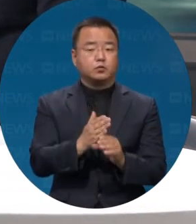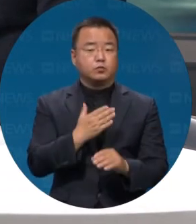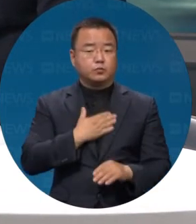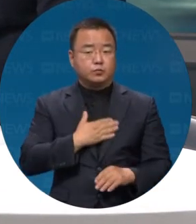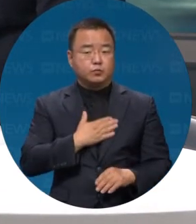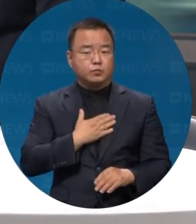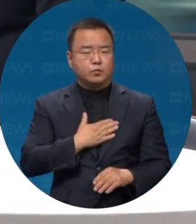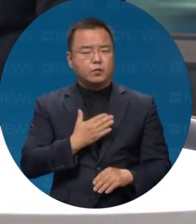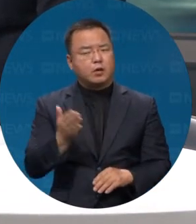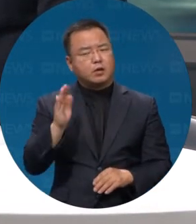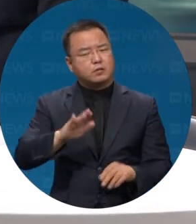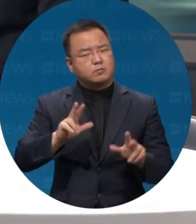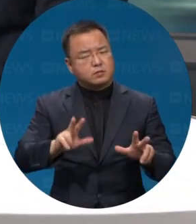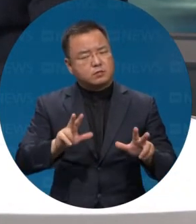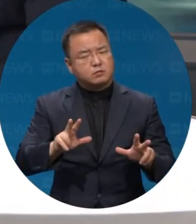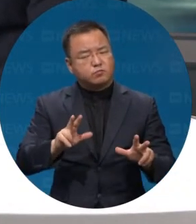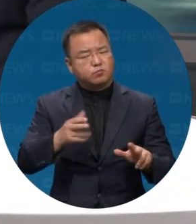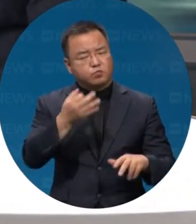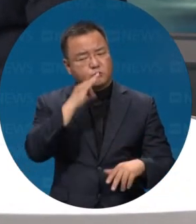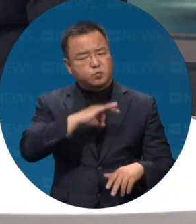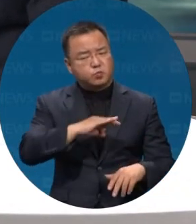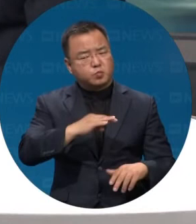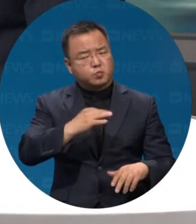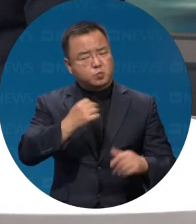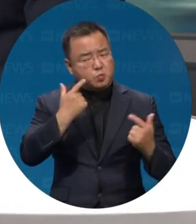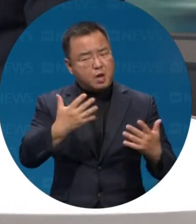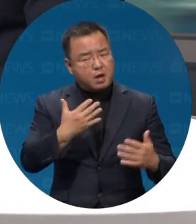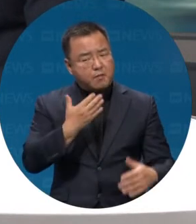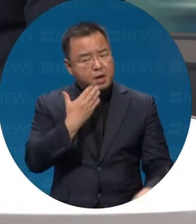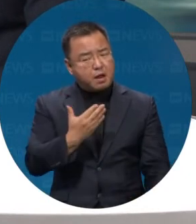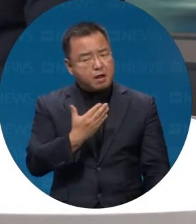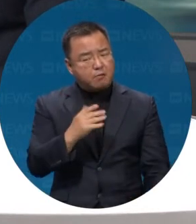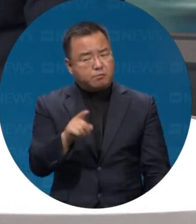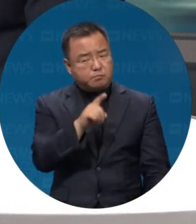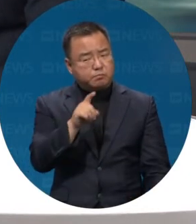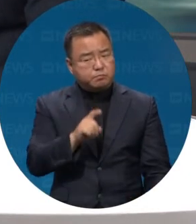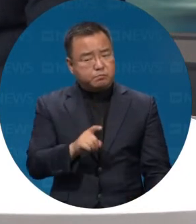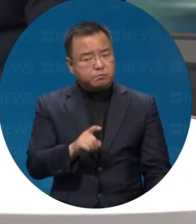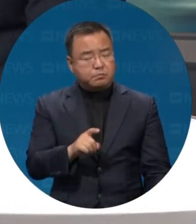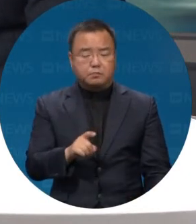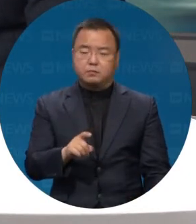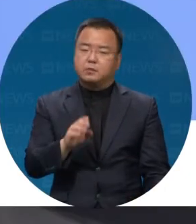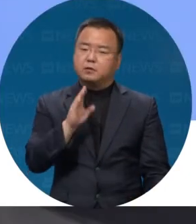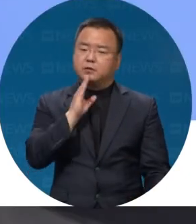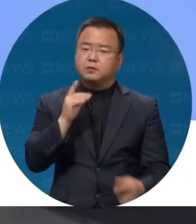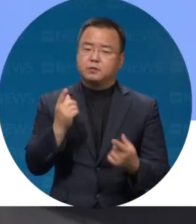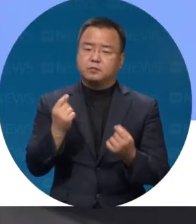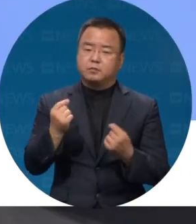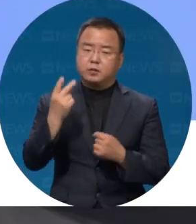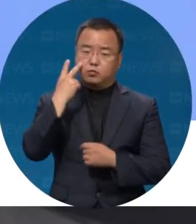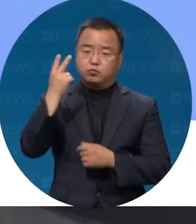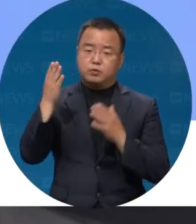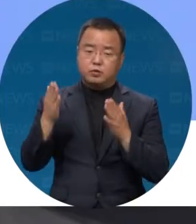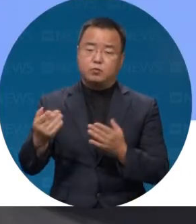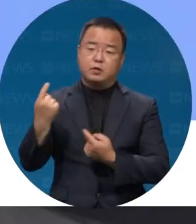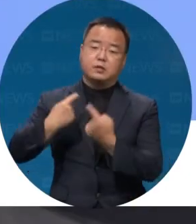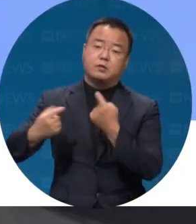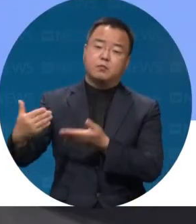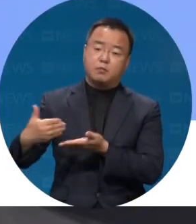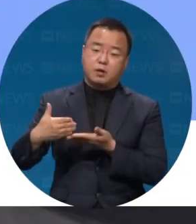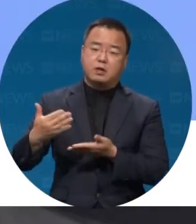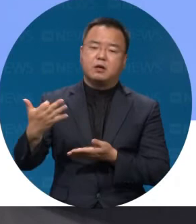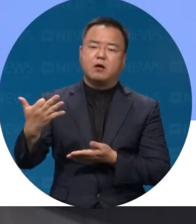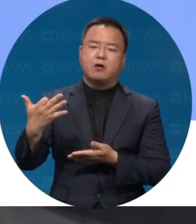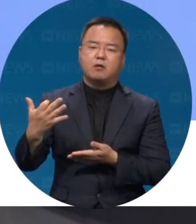하지만 아직까지도 실효성에 대한 의문이 남쪽 그렇습니다 앞서 말씀드린 것처럼 두 달간 접수된 신고 관수는 19건 에